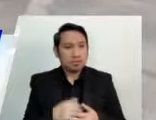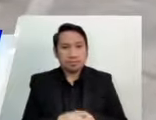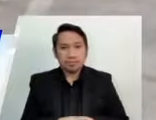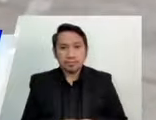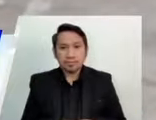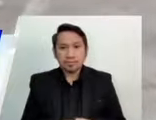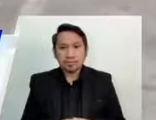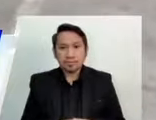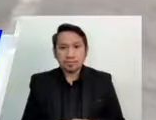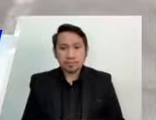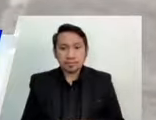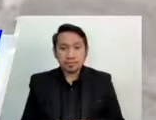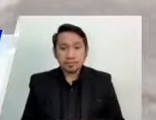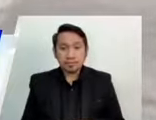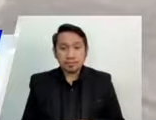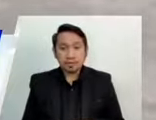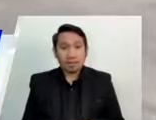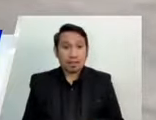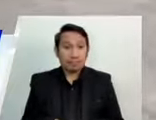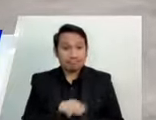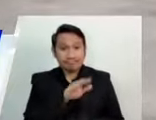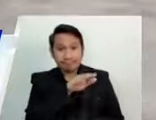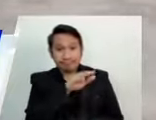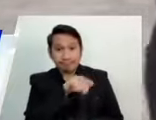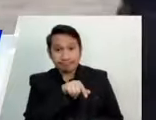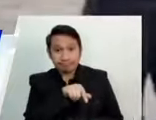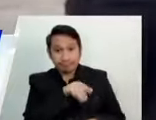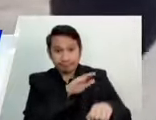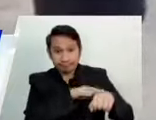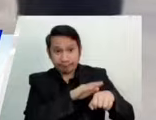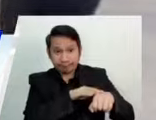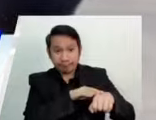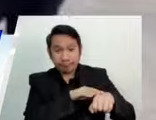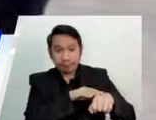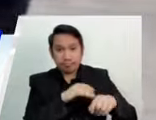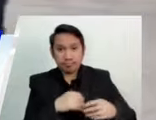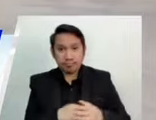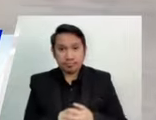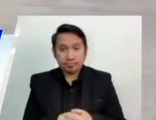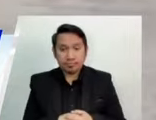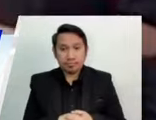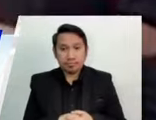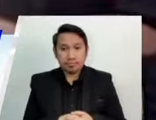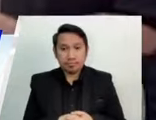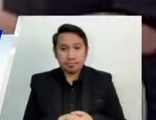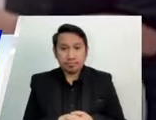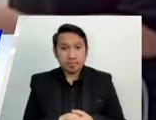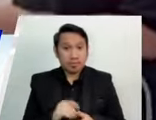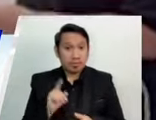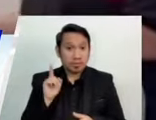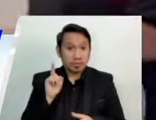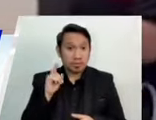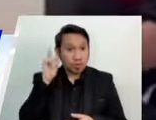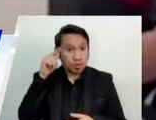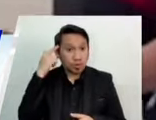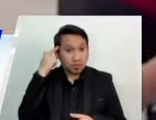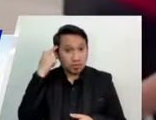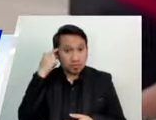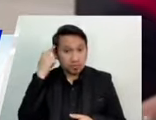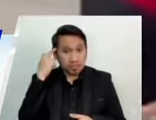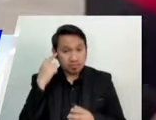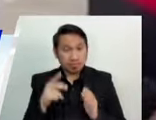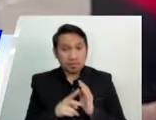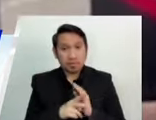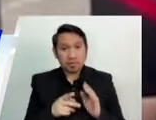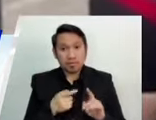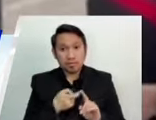Kabilang sa pinarat ng mga tauhan ng Special Action and Intelligence Committee on Transportation o SAIC ay isang government vehicle ng Philippine National Police.